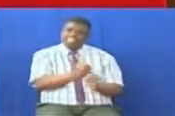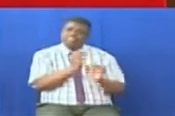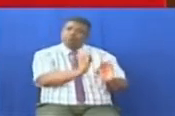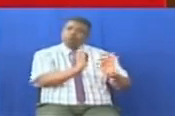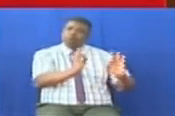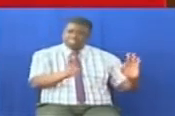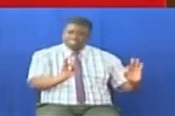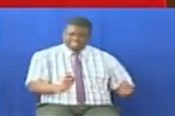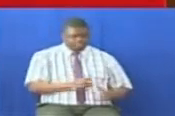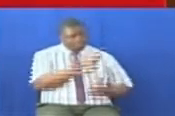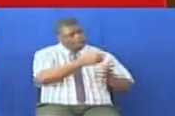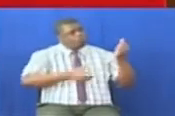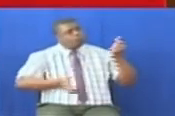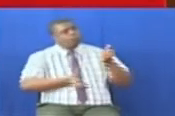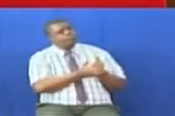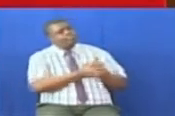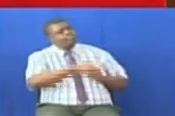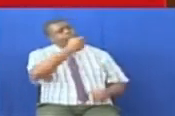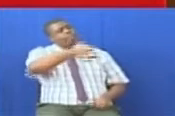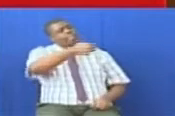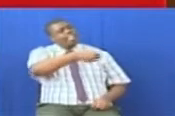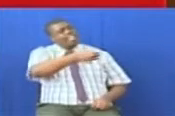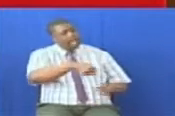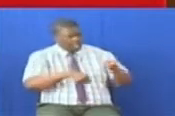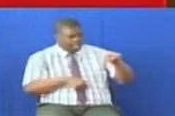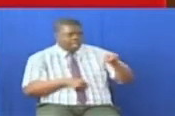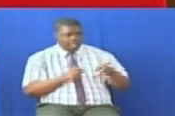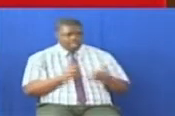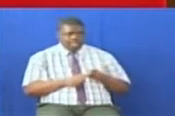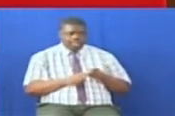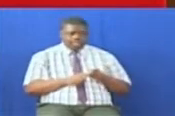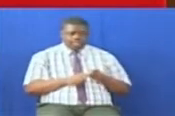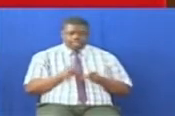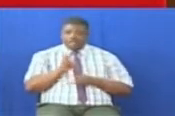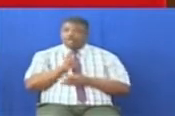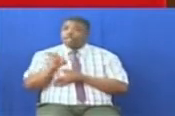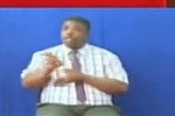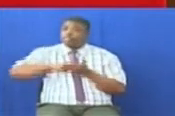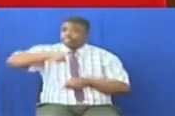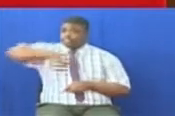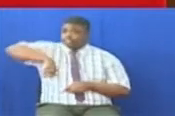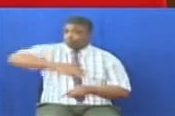tunampongeza sana sana sana. Kwa sababu halmashauri